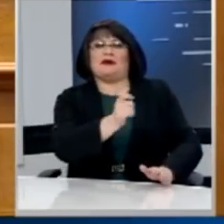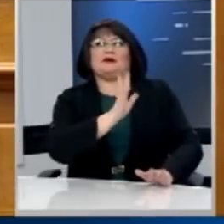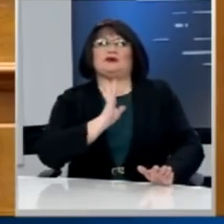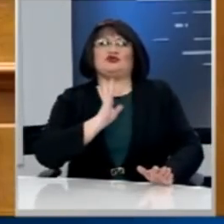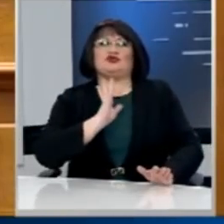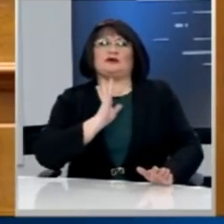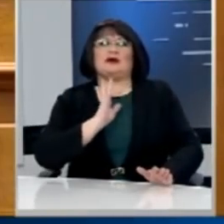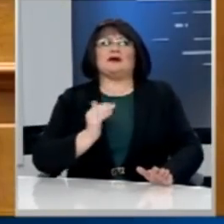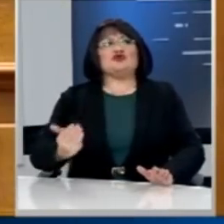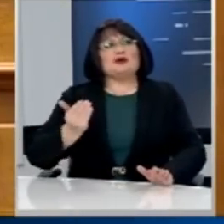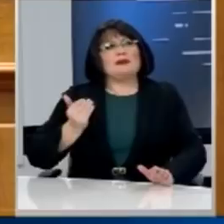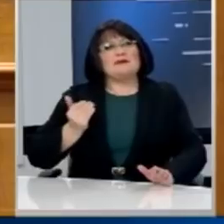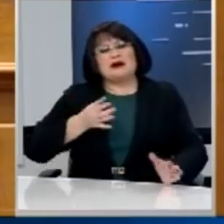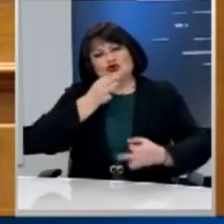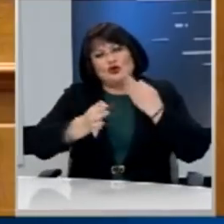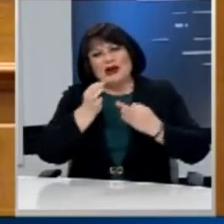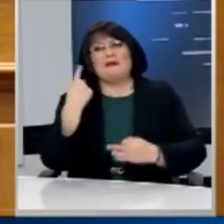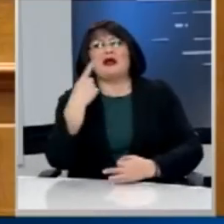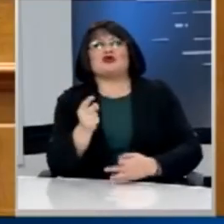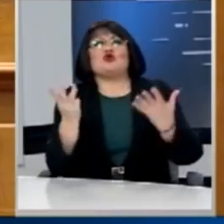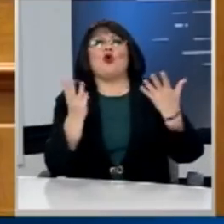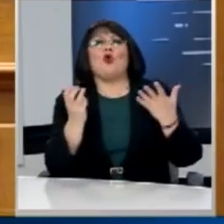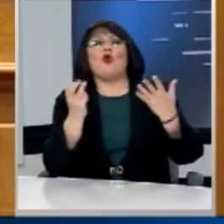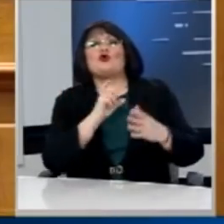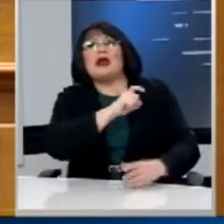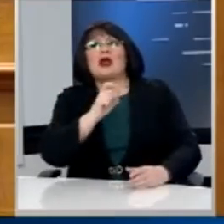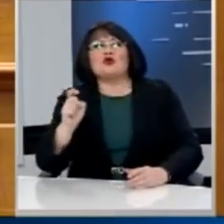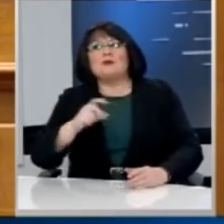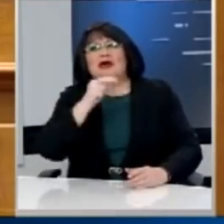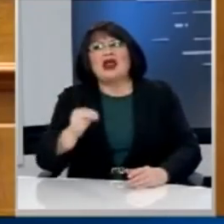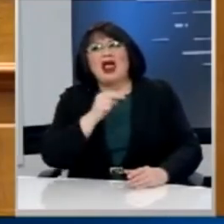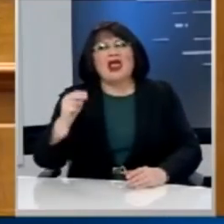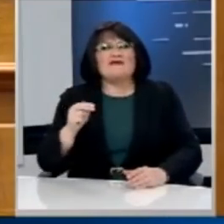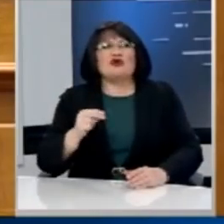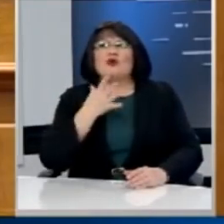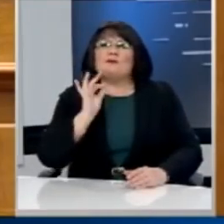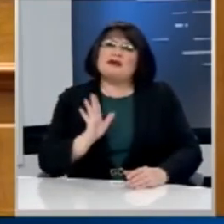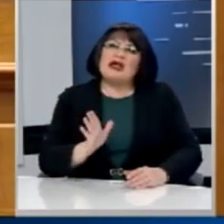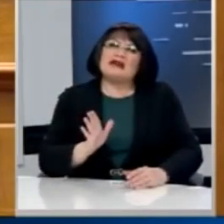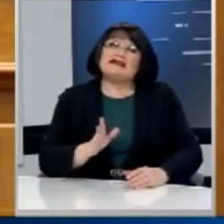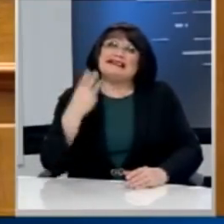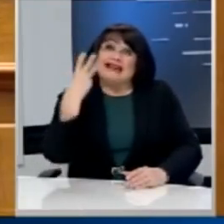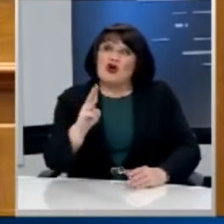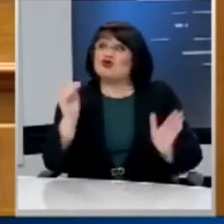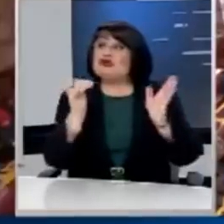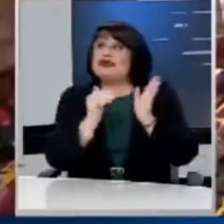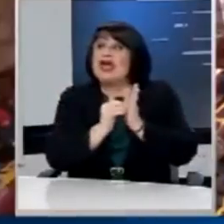όλα όσα έχουν προηγηθεί. 180 εκατομμύρια ευρώ σε σχεδόν 300.000